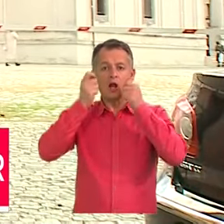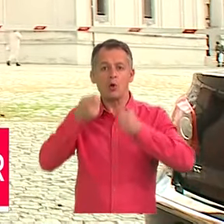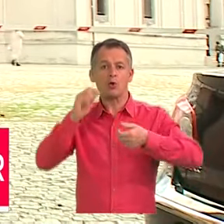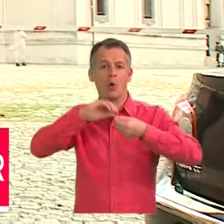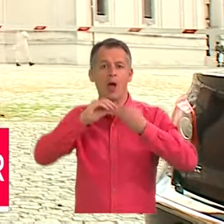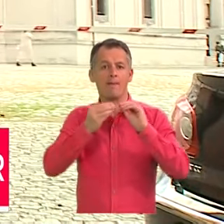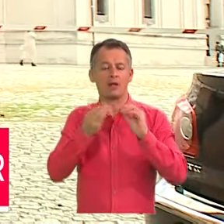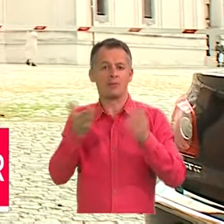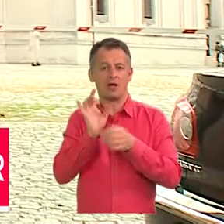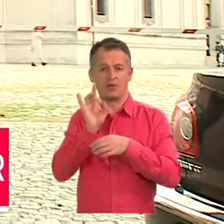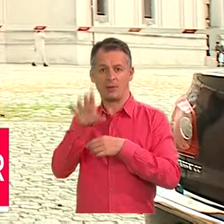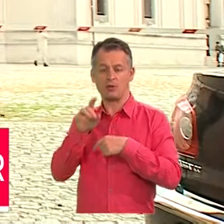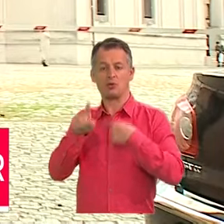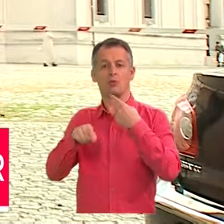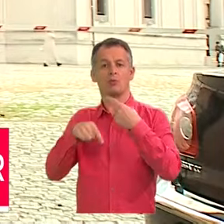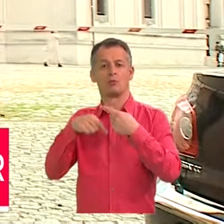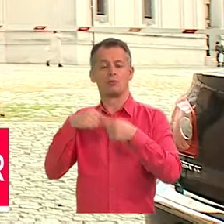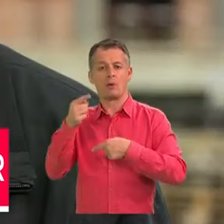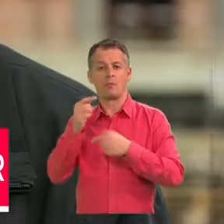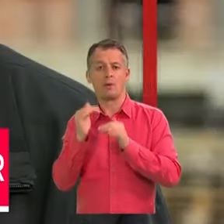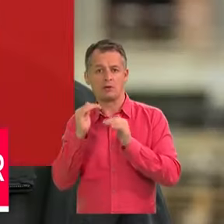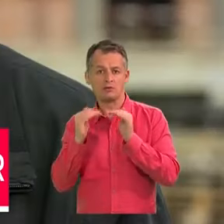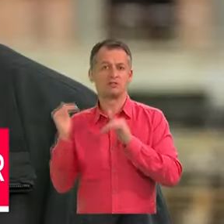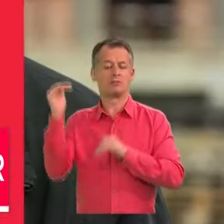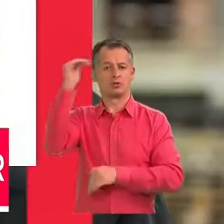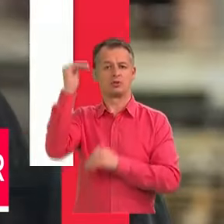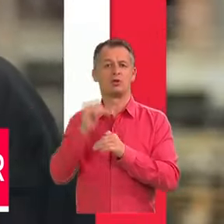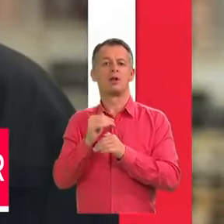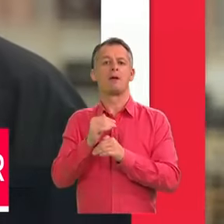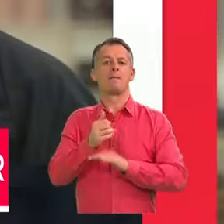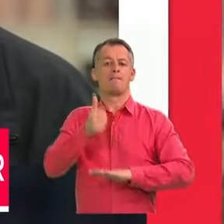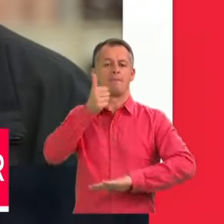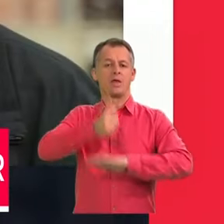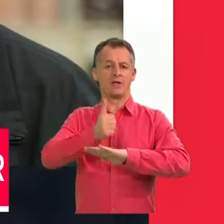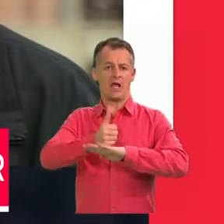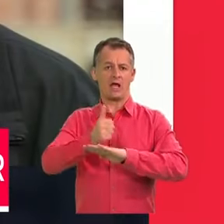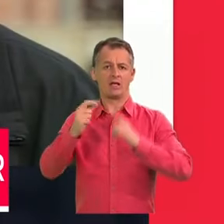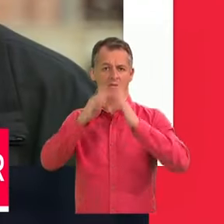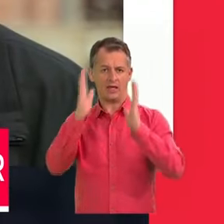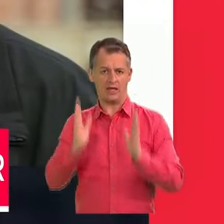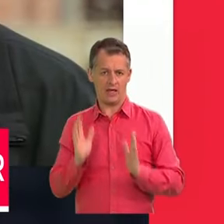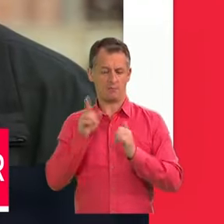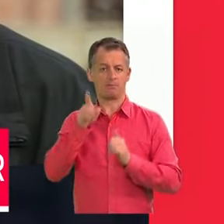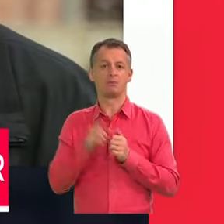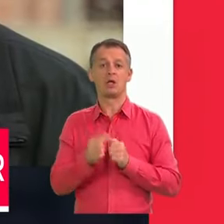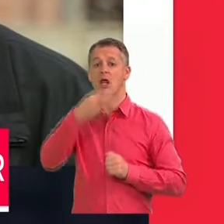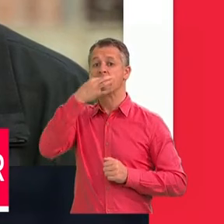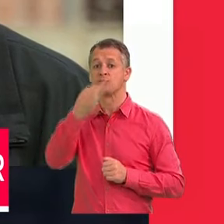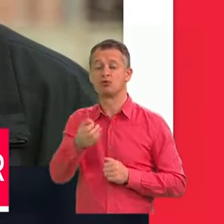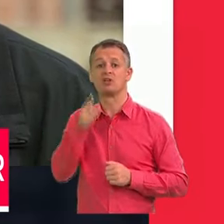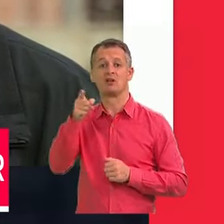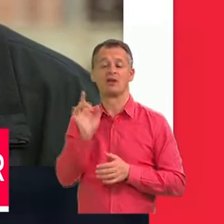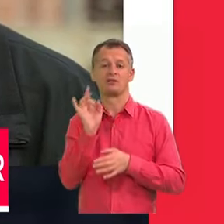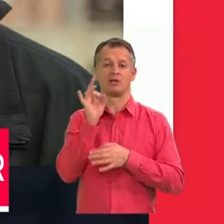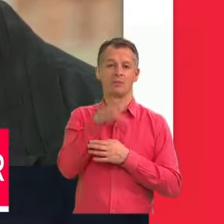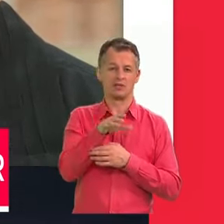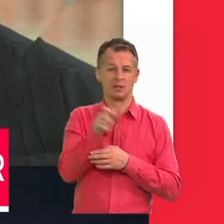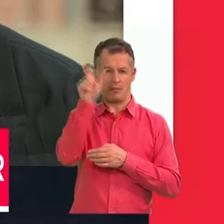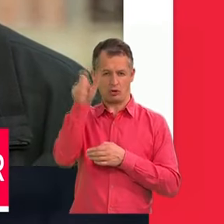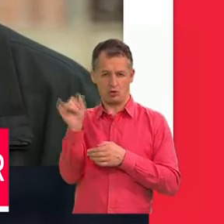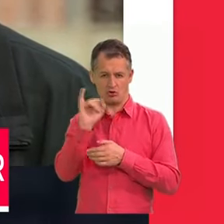a trimis-o mai departe către forurile superioare ale Patriarhiei. De asemenea, Vasile Bănescu a spus și că i-a transmis expeditorului